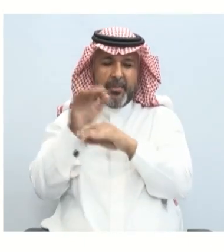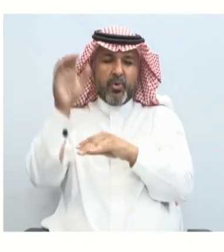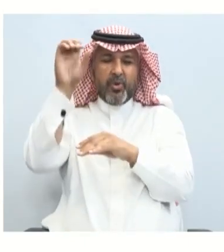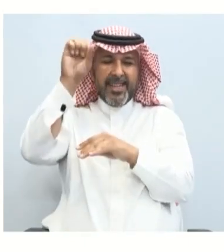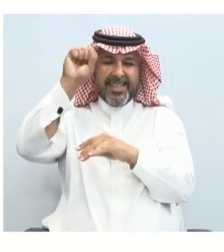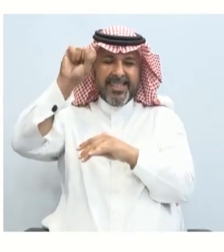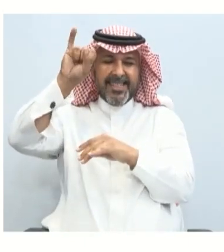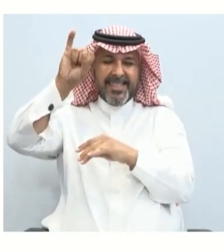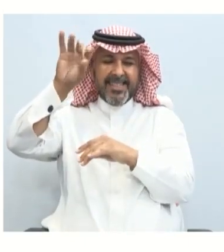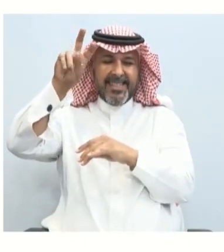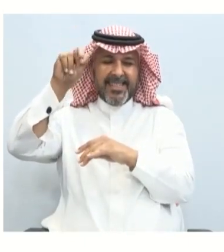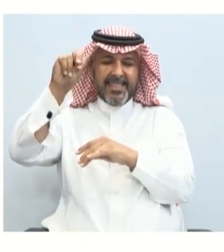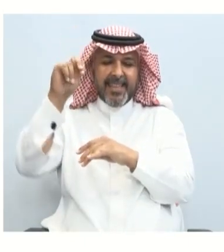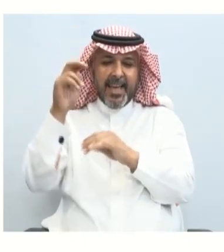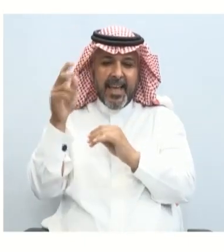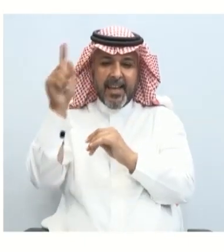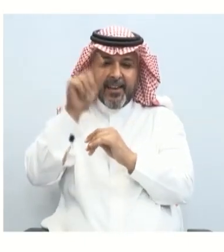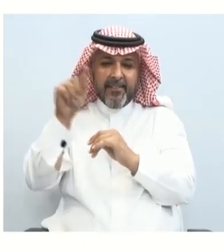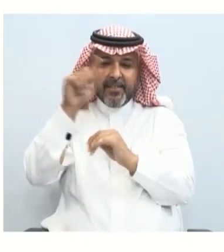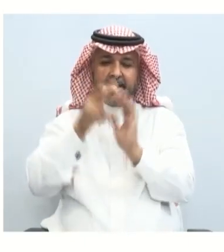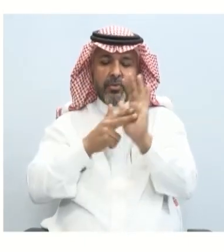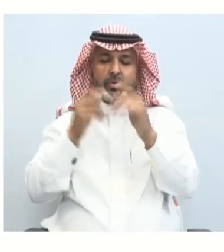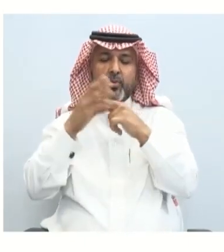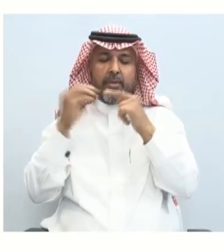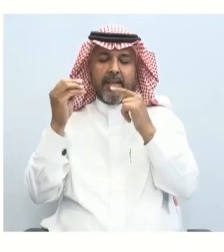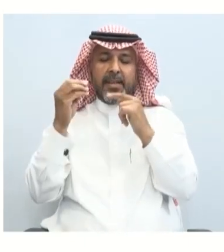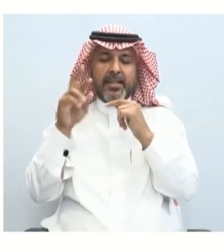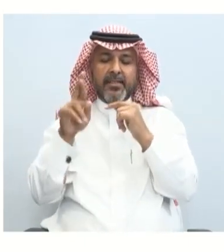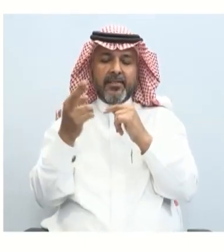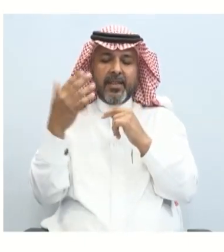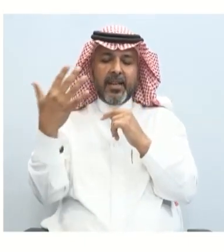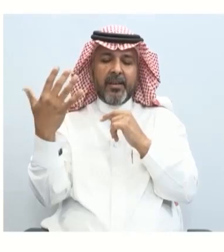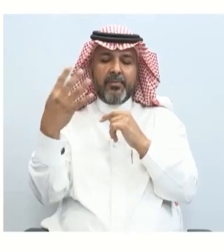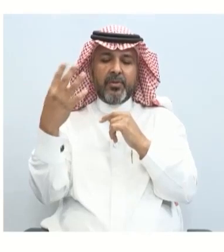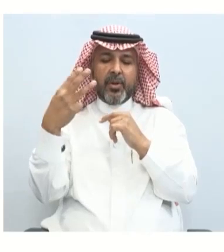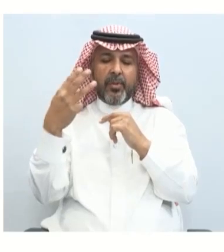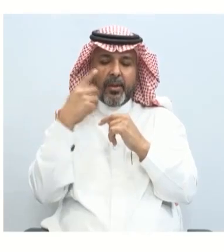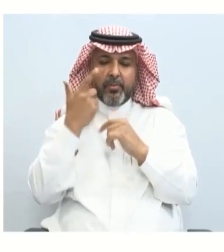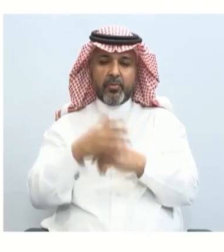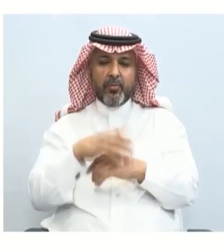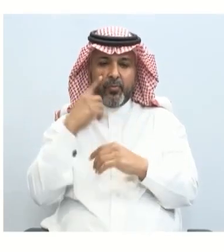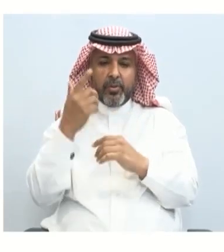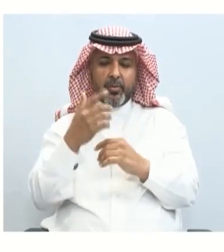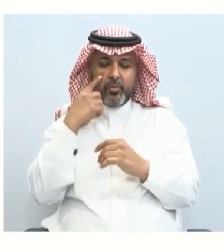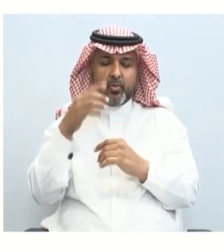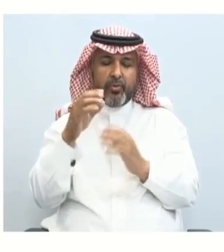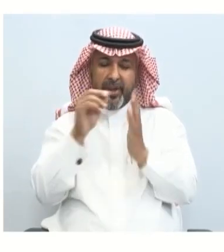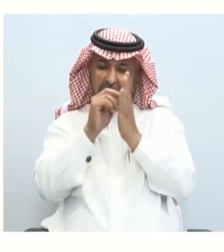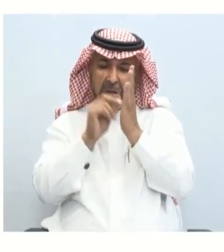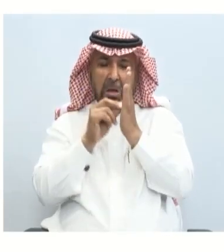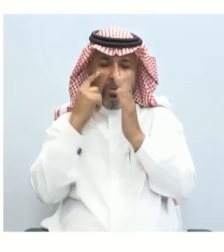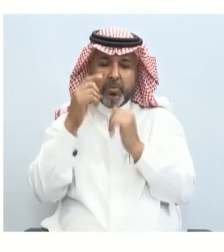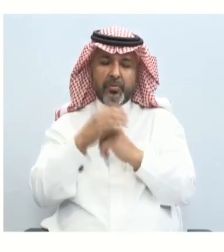الزاويه الزاويه يتا فبالتالي راح نقول ان قياس الزاويه يتا هو عباره عن ساين